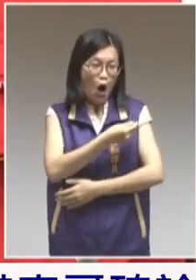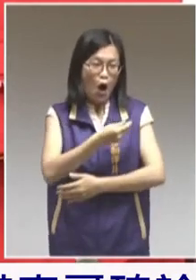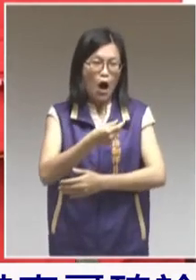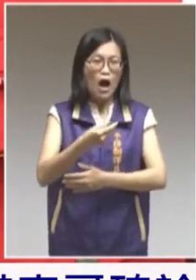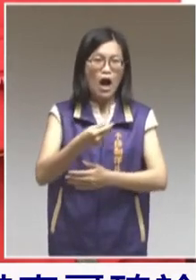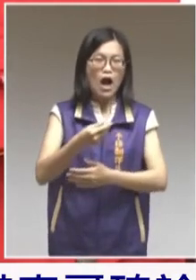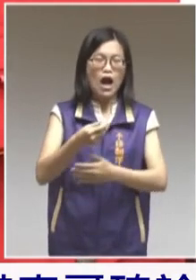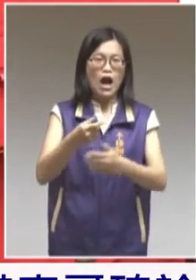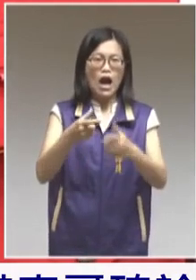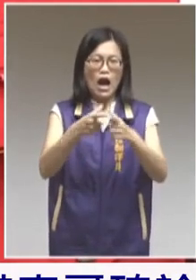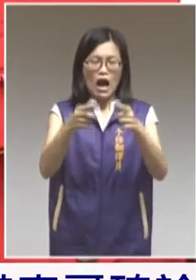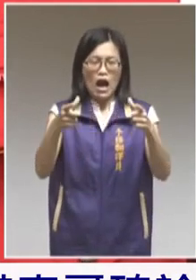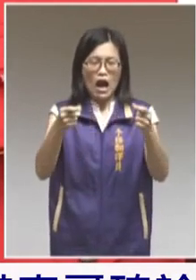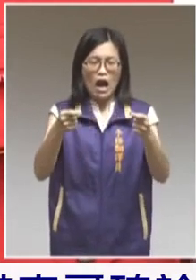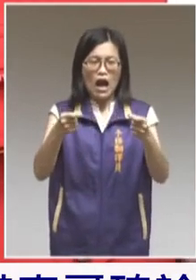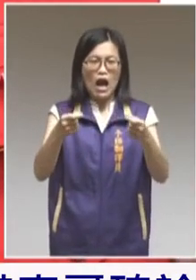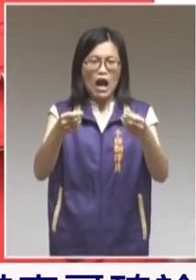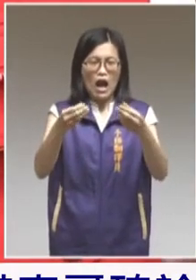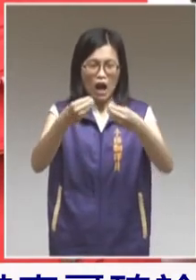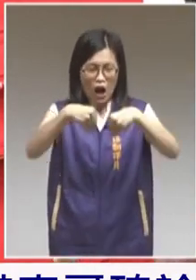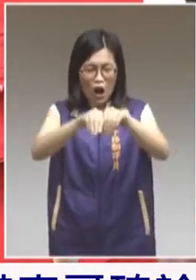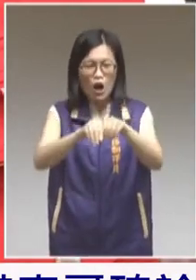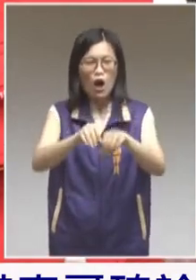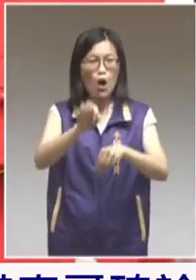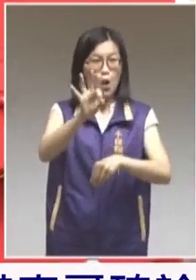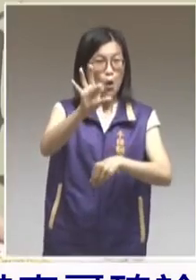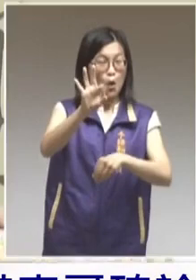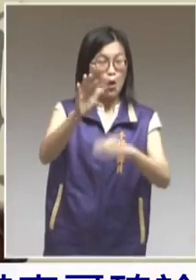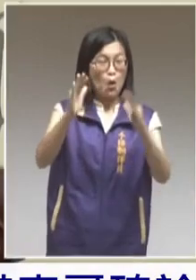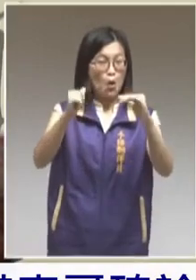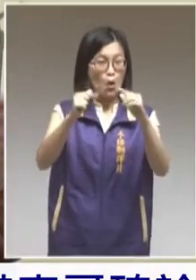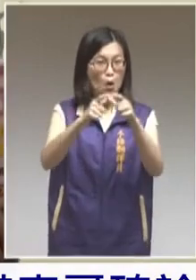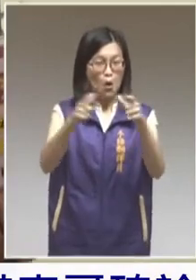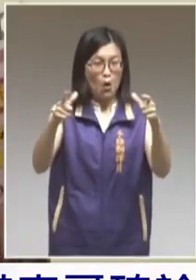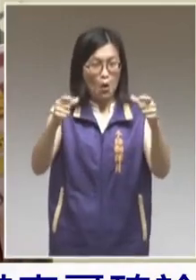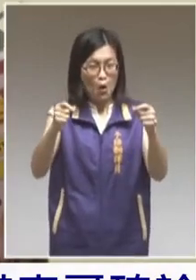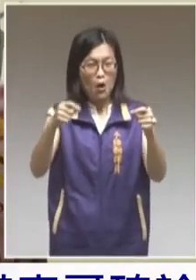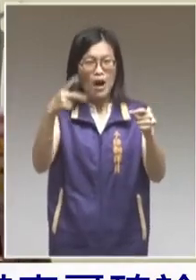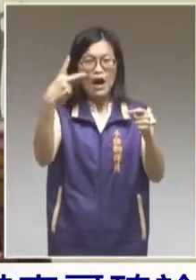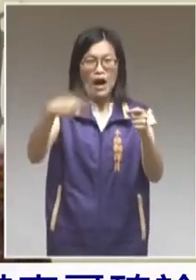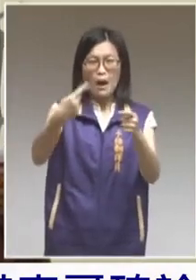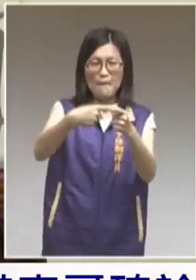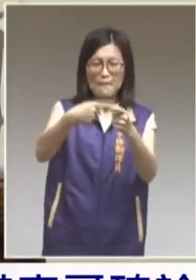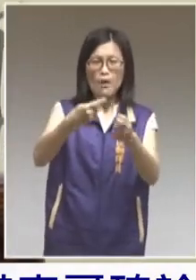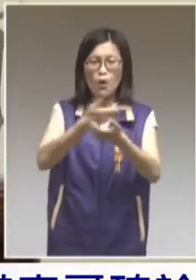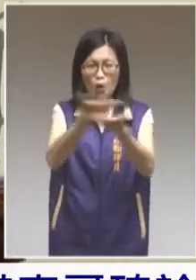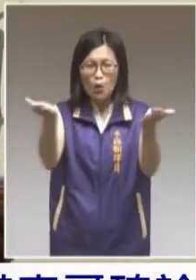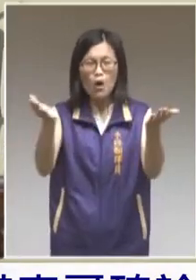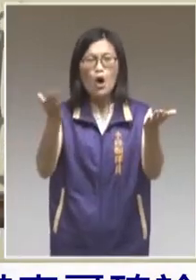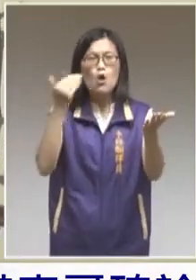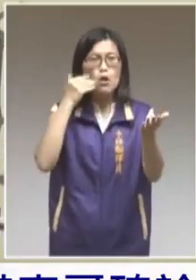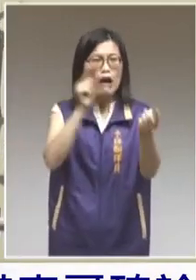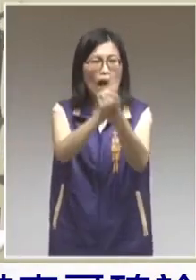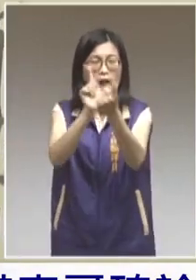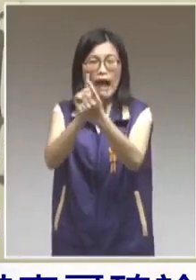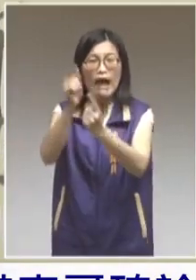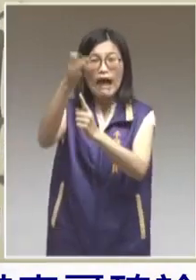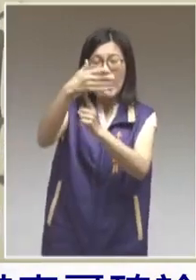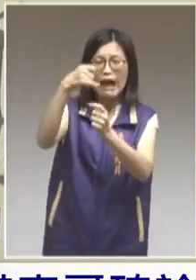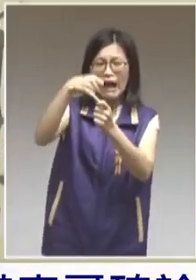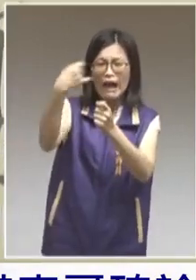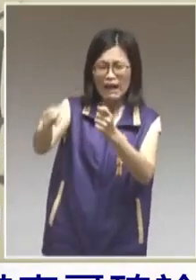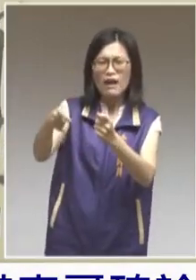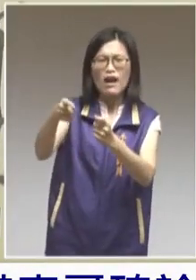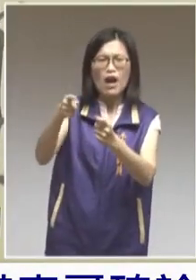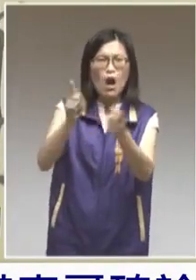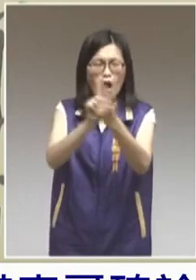的金致米啊，75岁以上的长辈嘛，送500块的礼券吼，对。拜托现场吼，大家若拄着咱的长辈时段，会当让伊